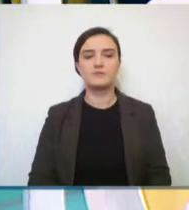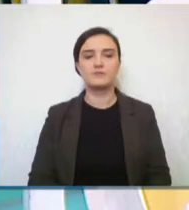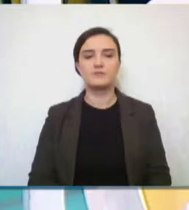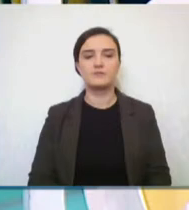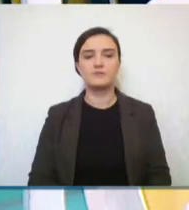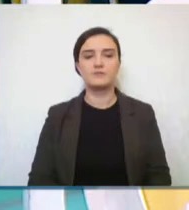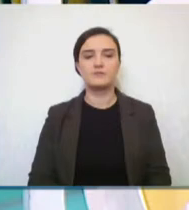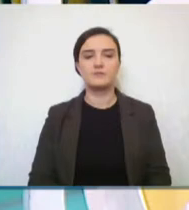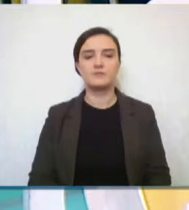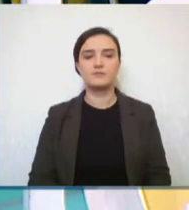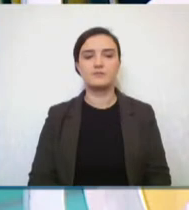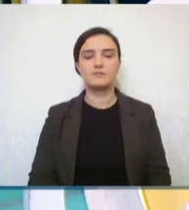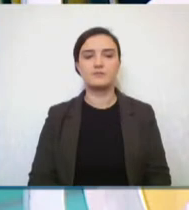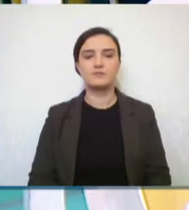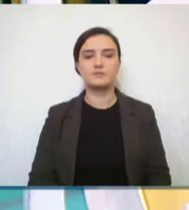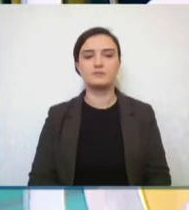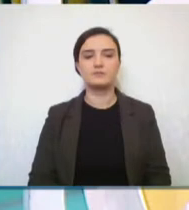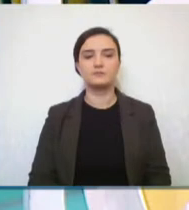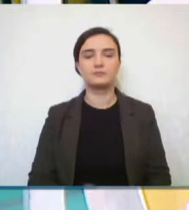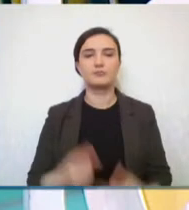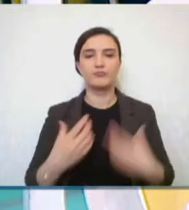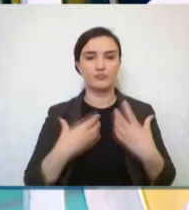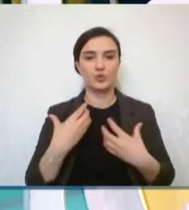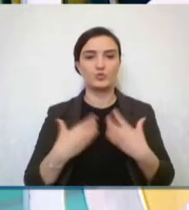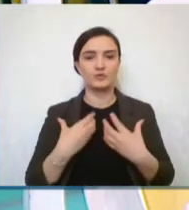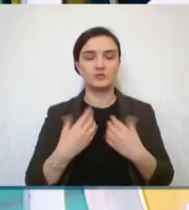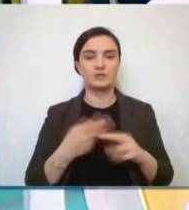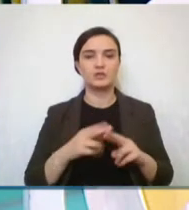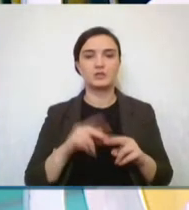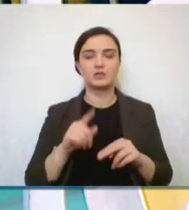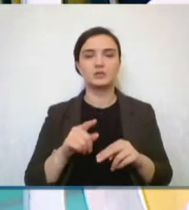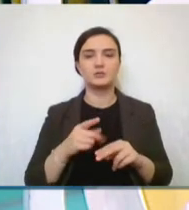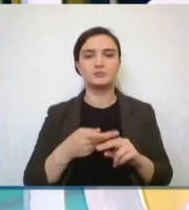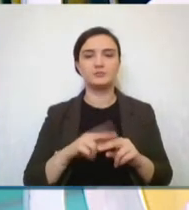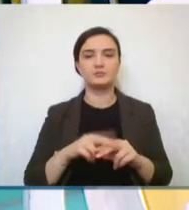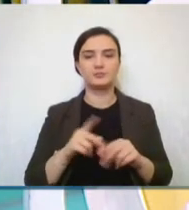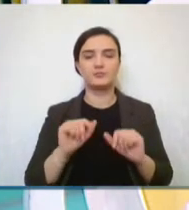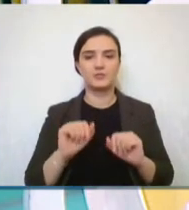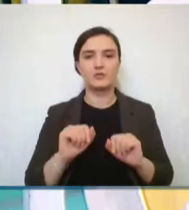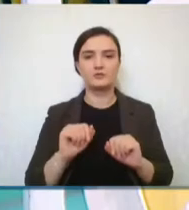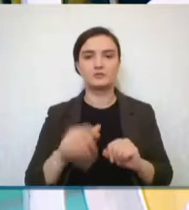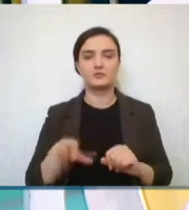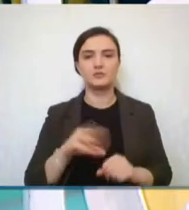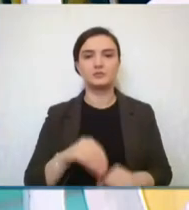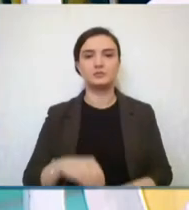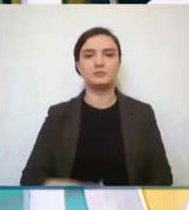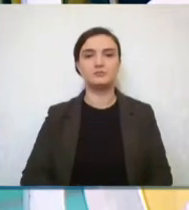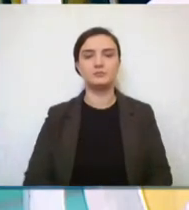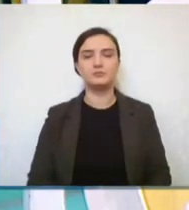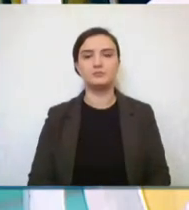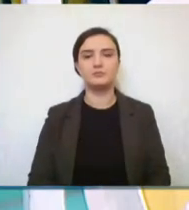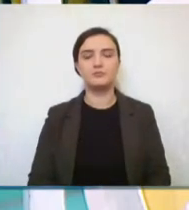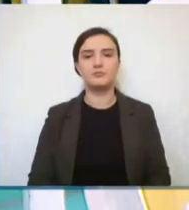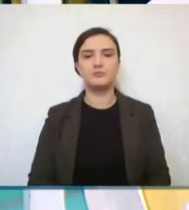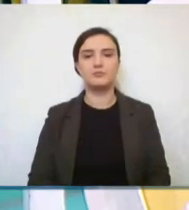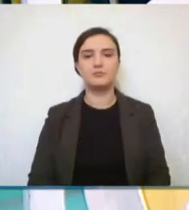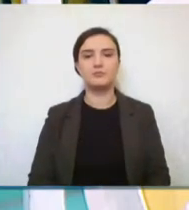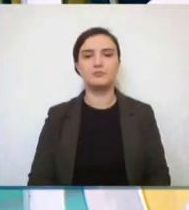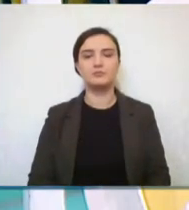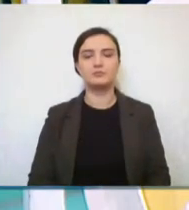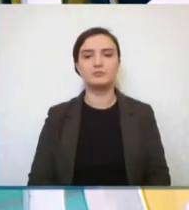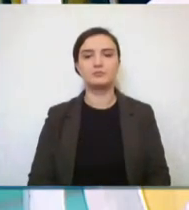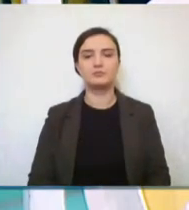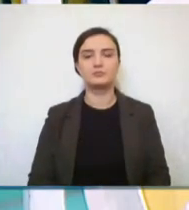შფოთვასთან და ასე შემდეგ და ეს ემსახურება ხოლმე დაცვას, უფრო დაცვაზეა ორიენტირებული. მე რა მაინტერესებს რომ